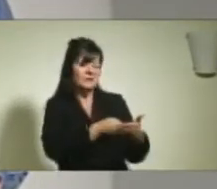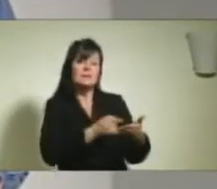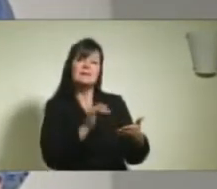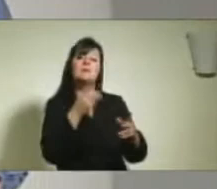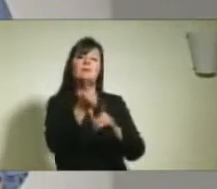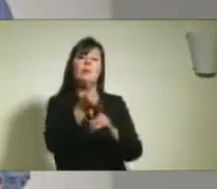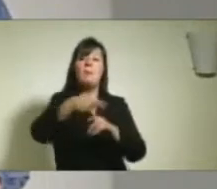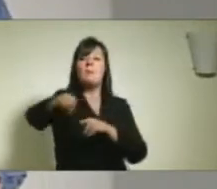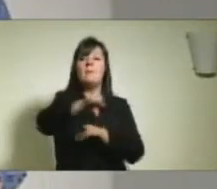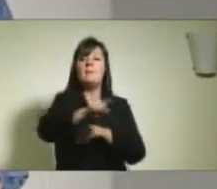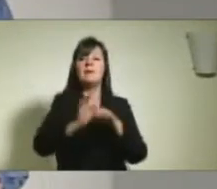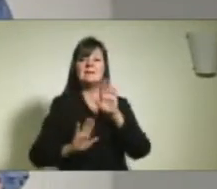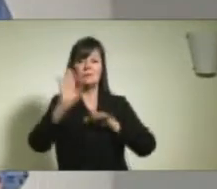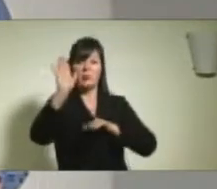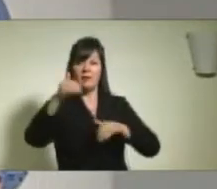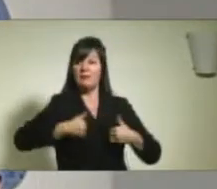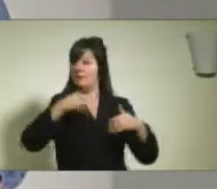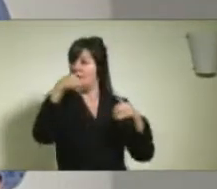citoyen et vous